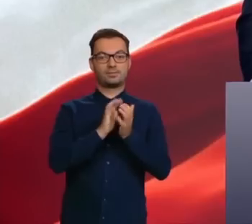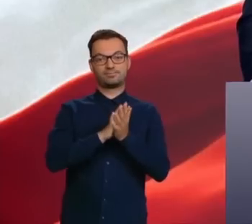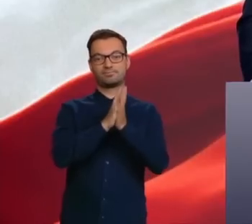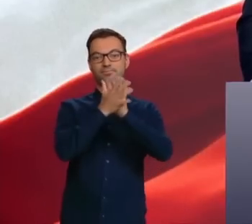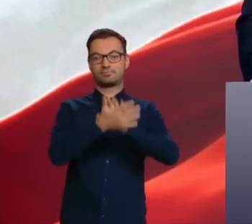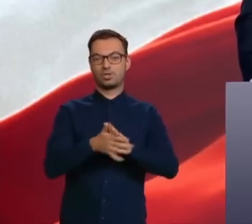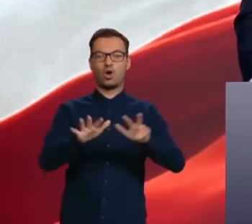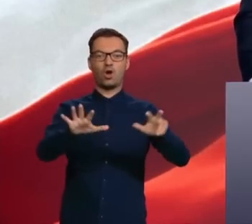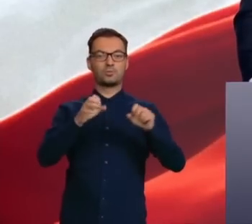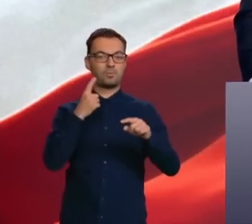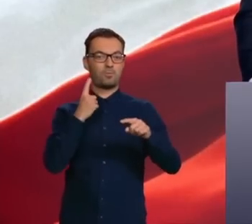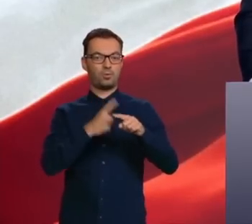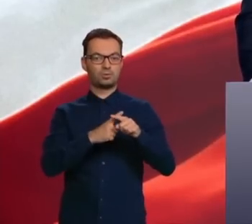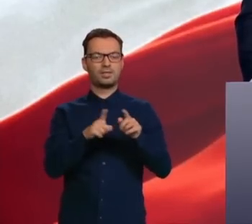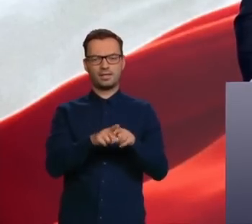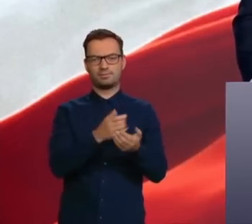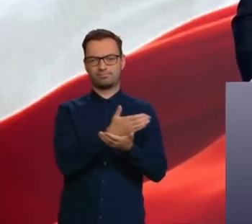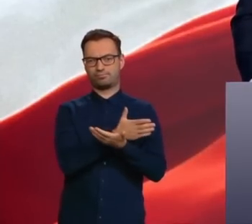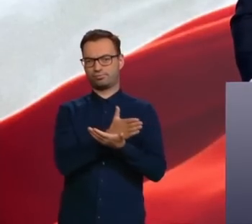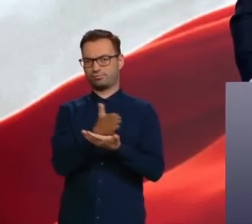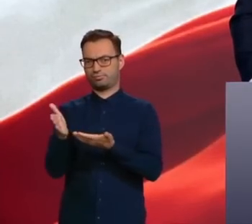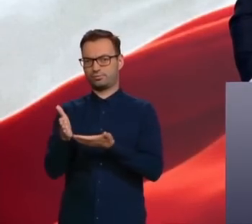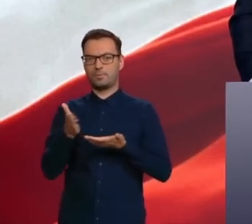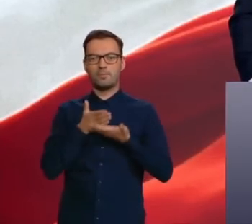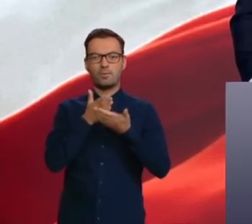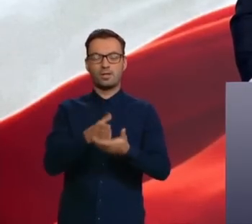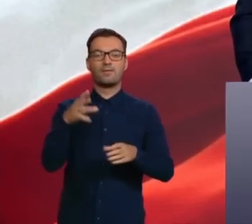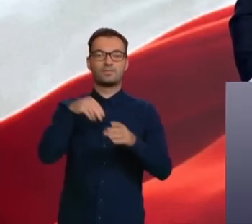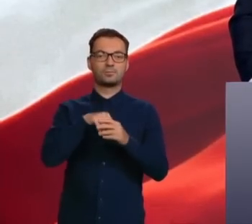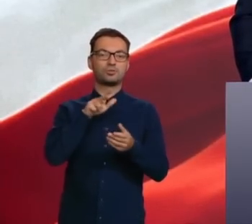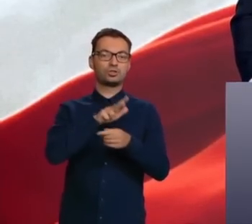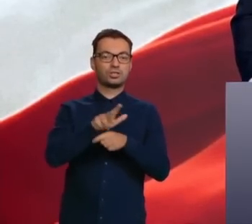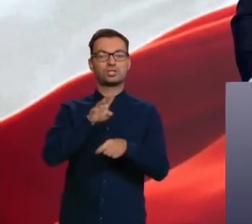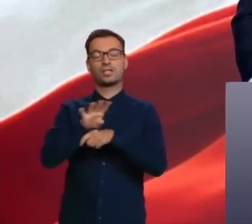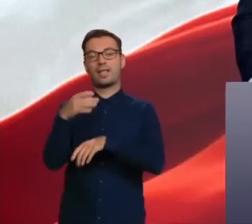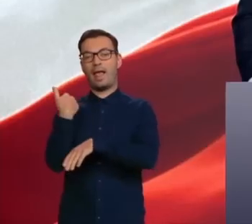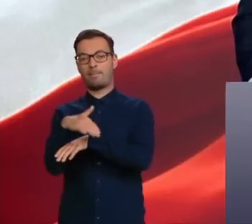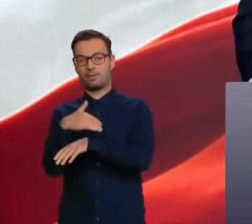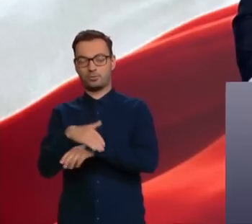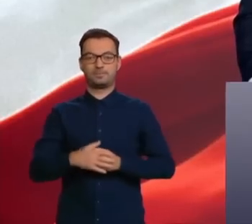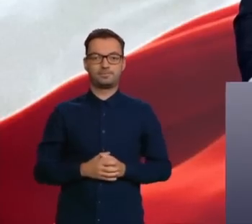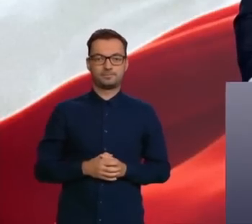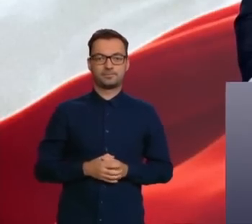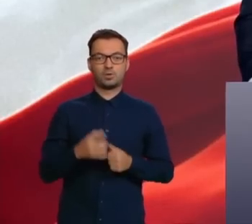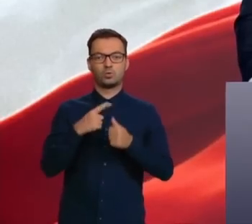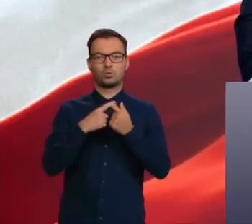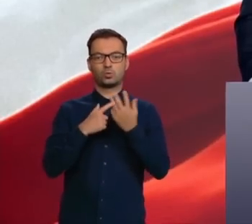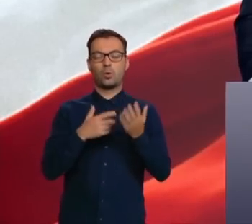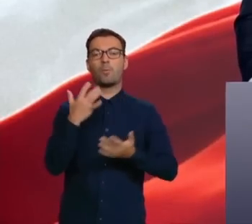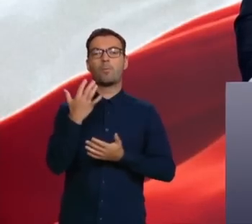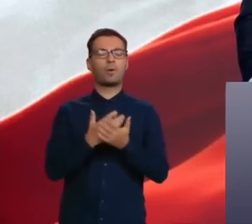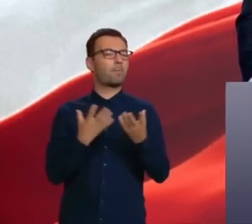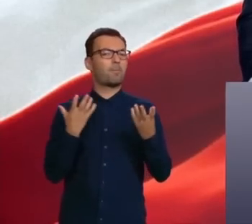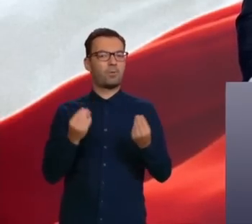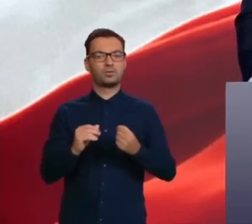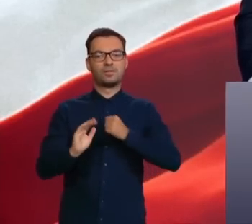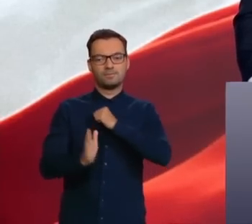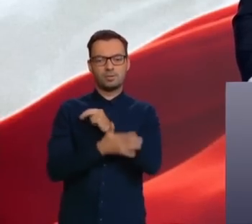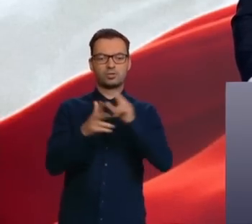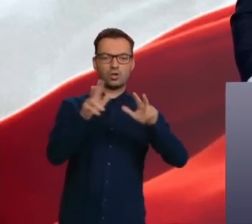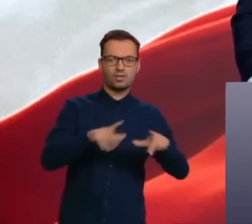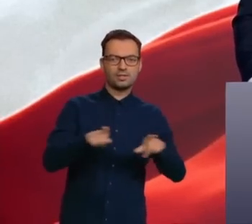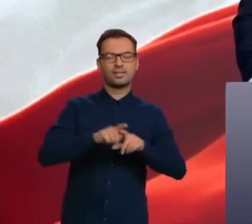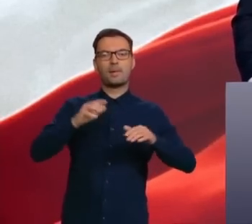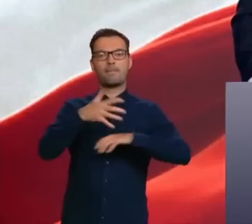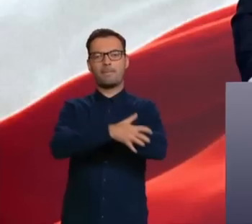się ma w 800+ i szereg innych rozwiązań, w tym 13. Aha, to będzie oficjalnie 800+. Te programy mają ograniczyć biedę i wspierać rodziny z